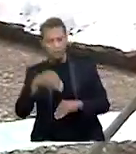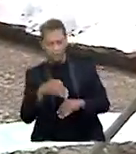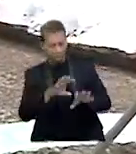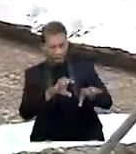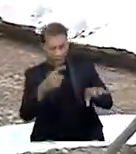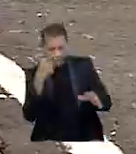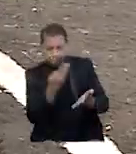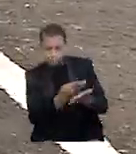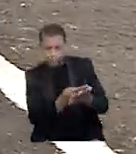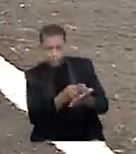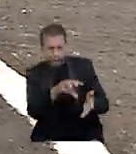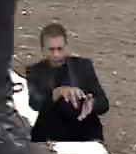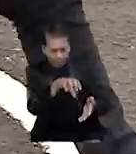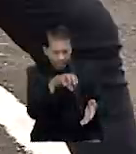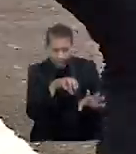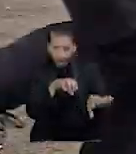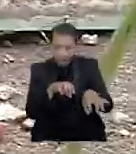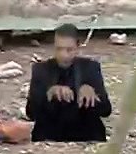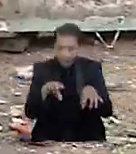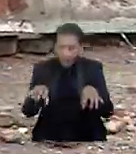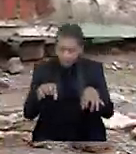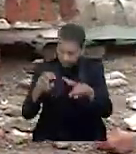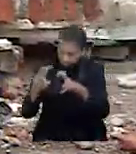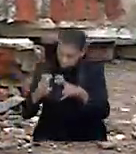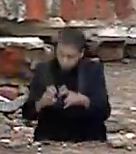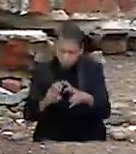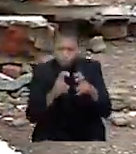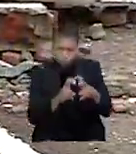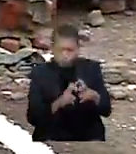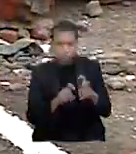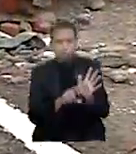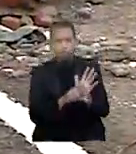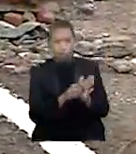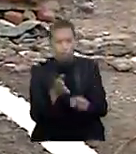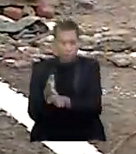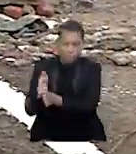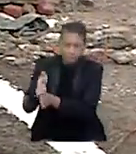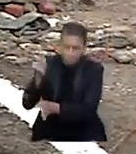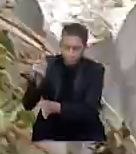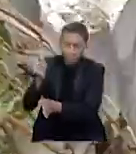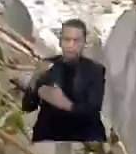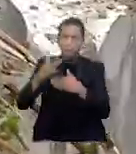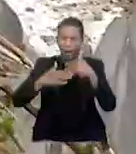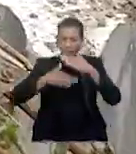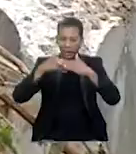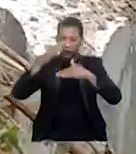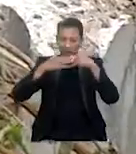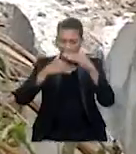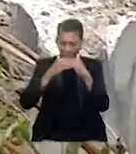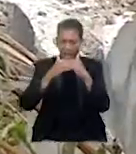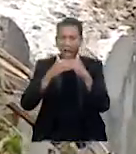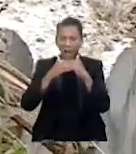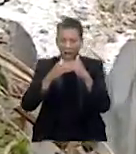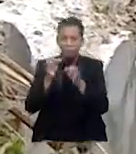roboh. Sejumlah sampel diambil, mulai dari material beton, dinding bata, dan barang bukti lainnya untuk diuji di laboratorium.